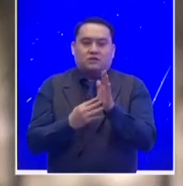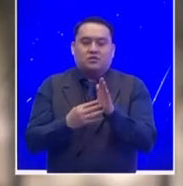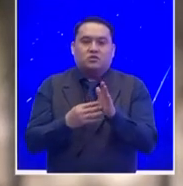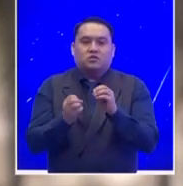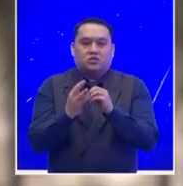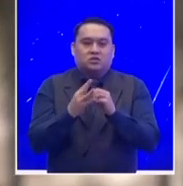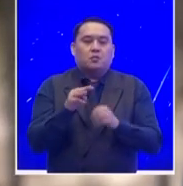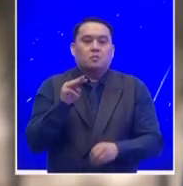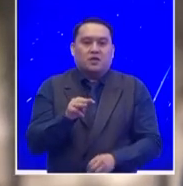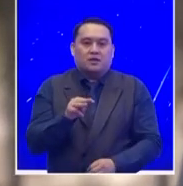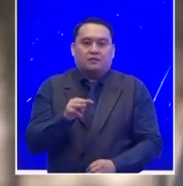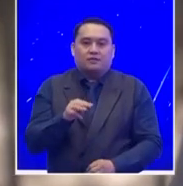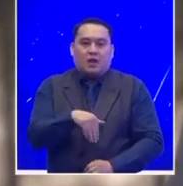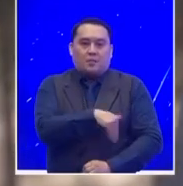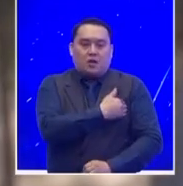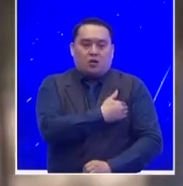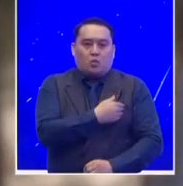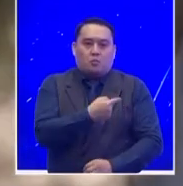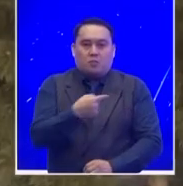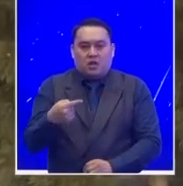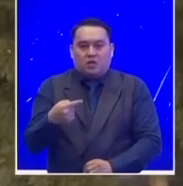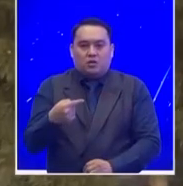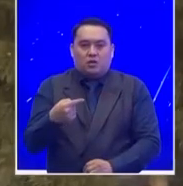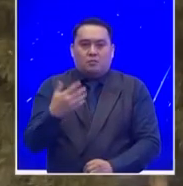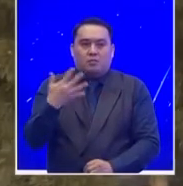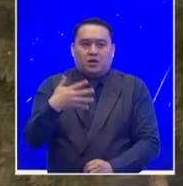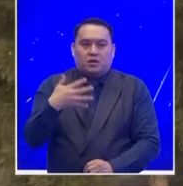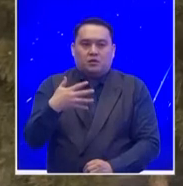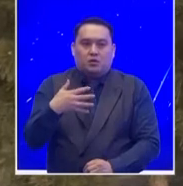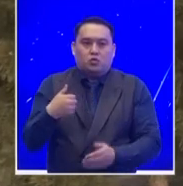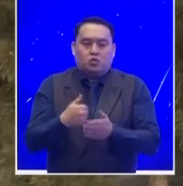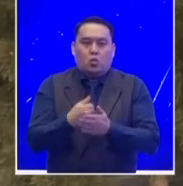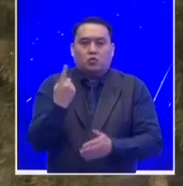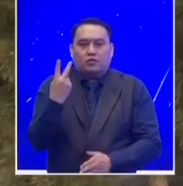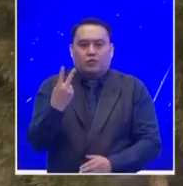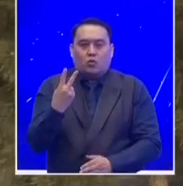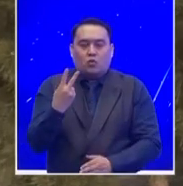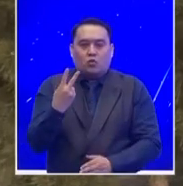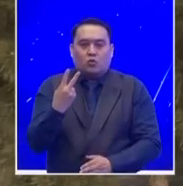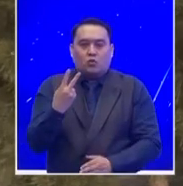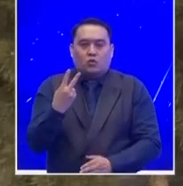в секунду. Температура ночью будет понижаться от 5-10 местами 2 градусов тепла до